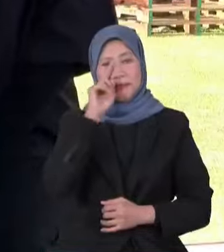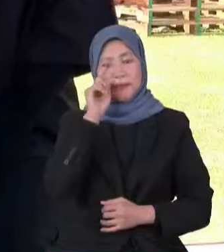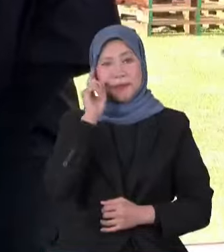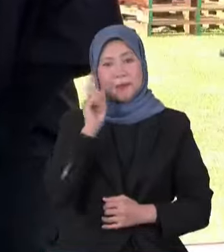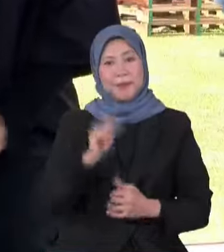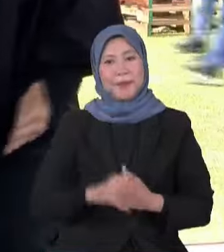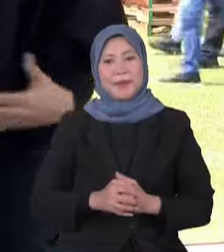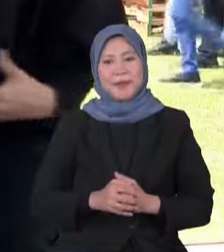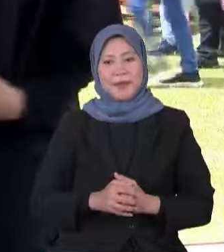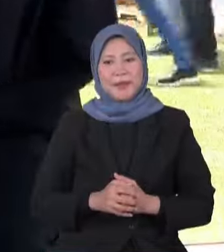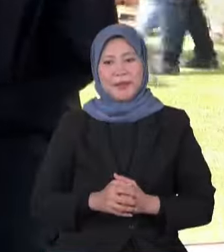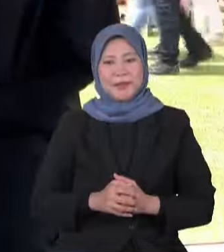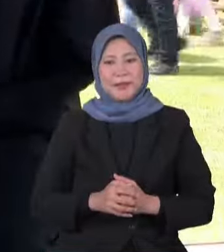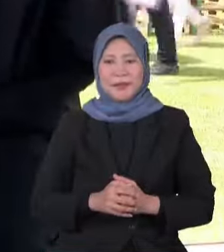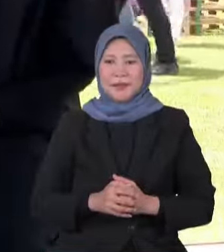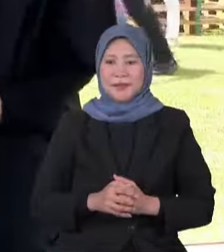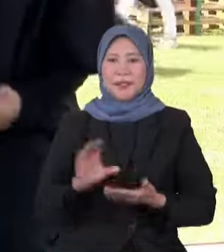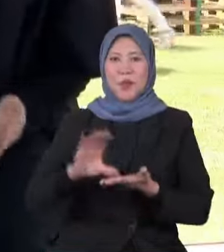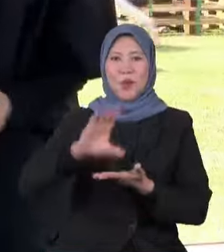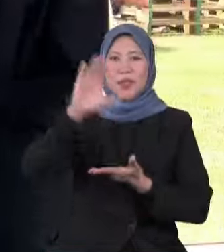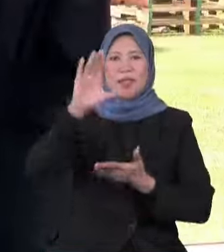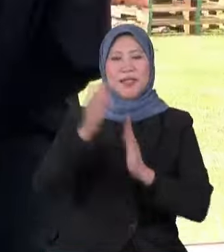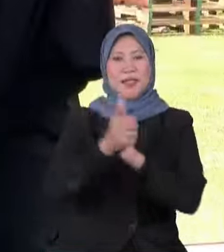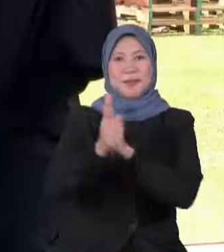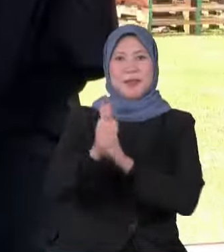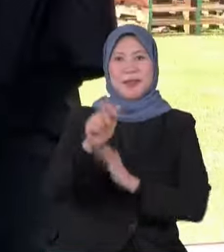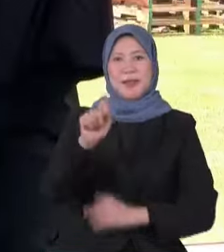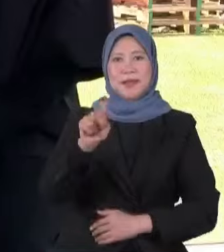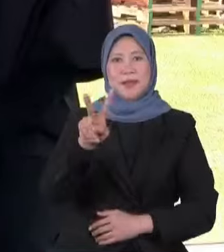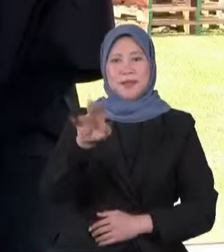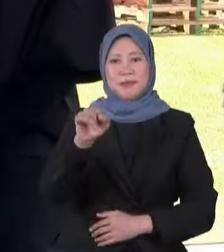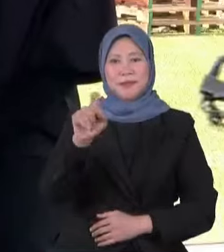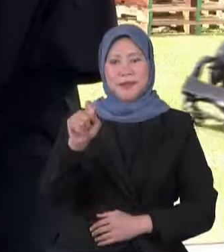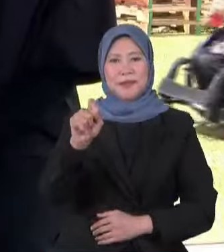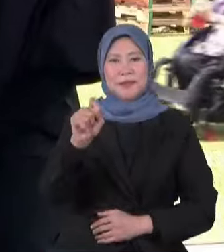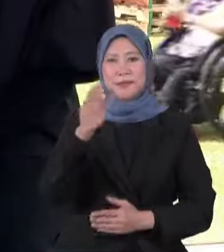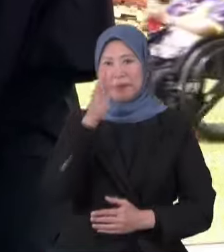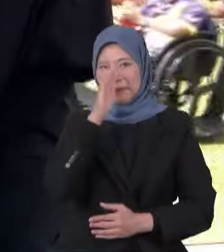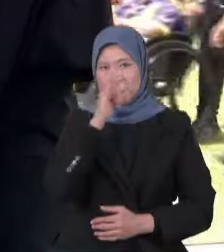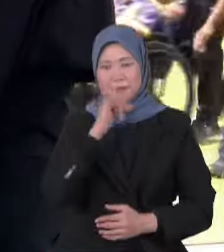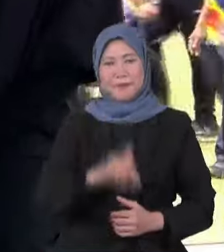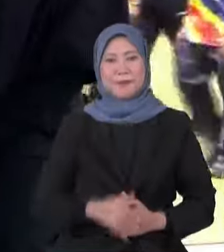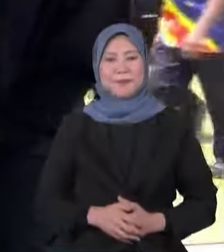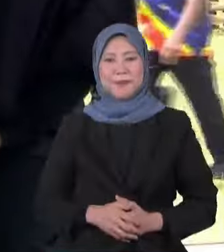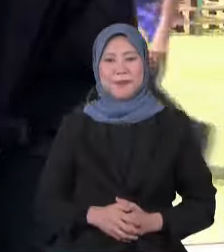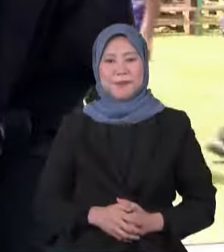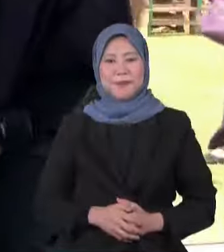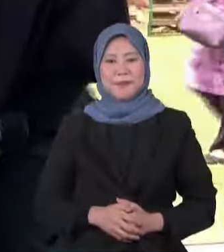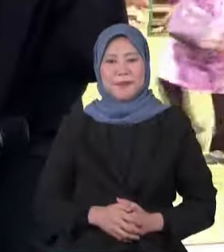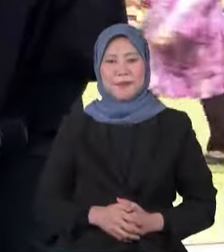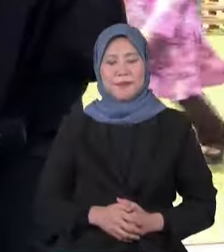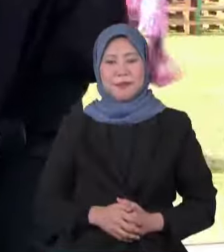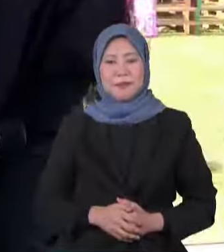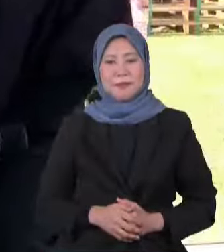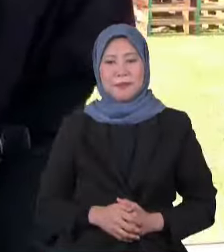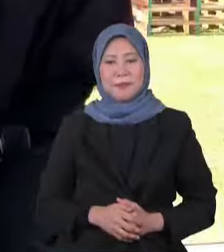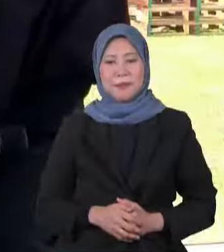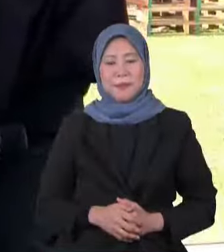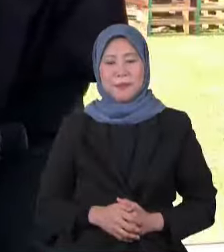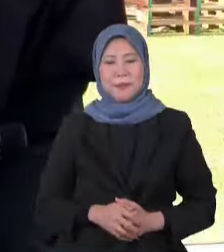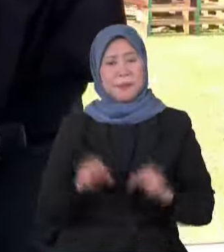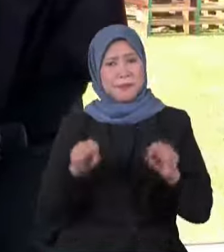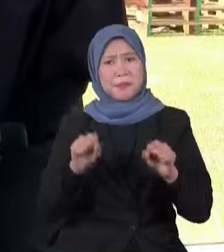Academy, iaitu kami sebuah kolej kemahiran TVET swasta yang bertauliah di Melaka. Ya, baik Izzy. Izzy, kalau boleh Izzy,